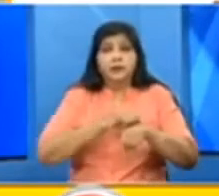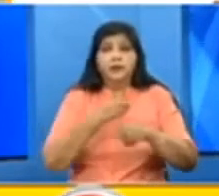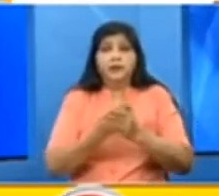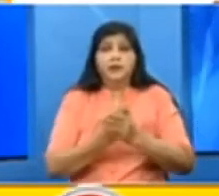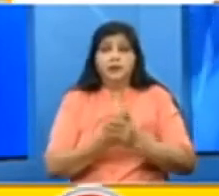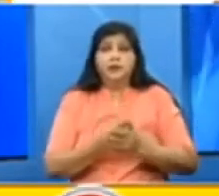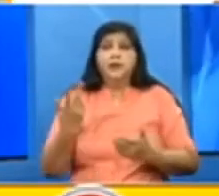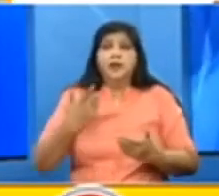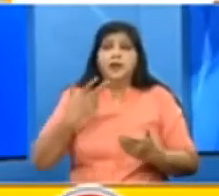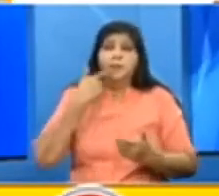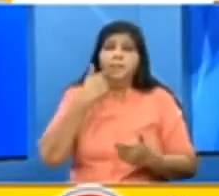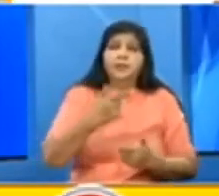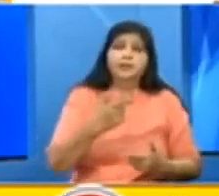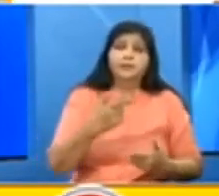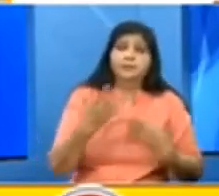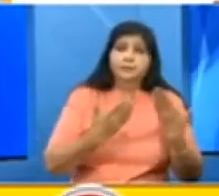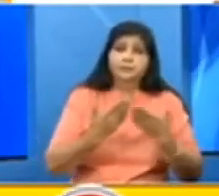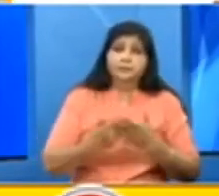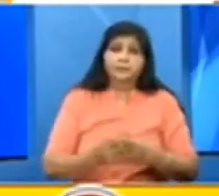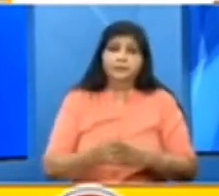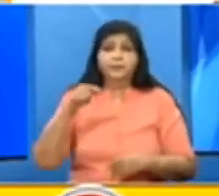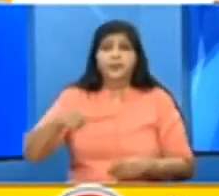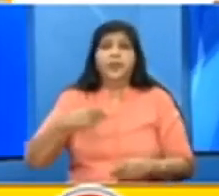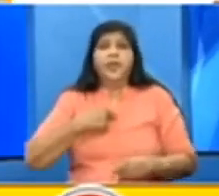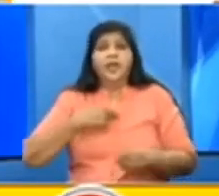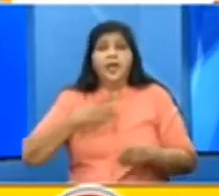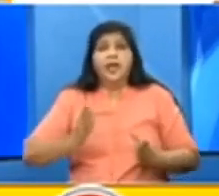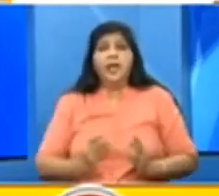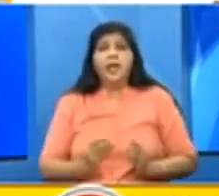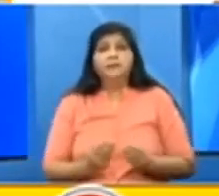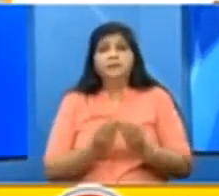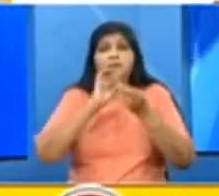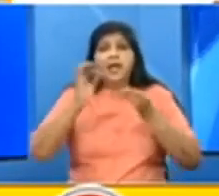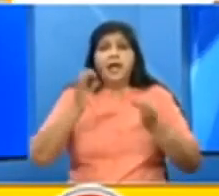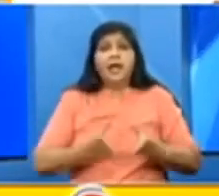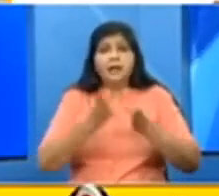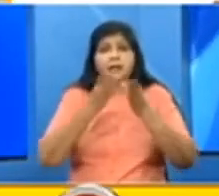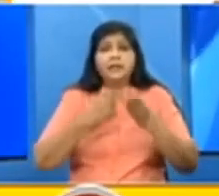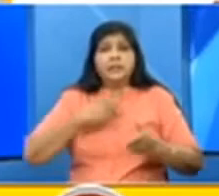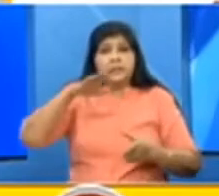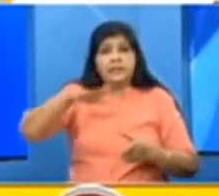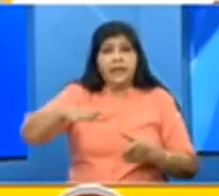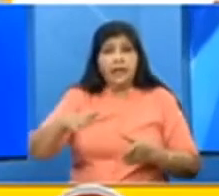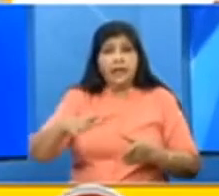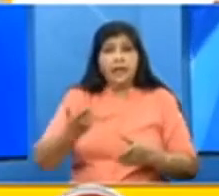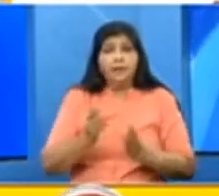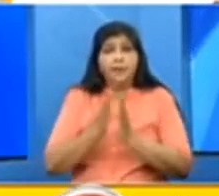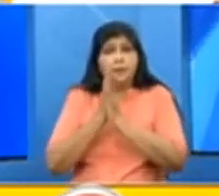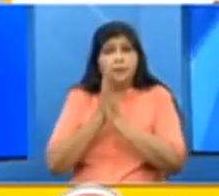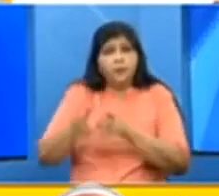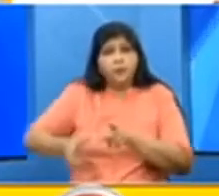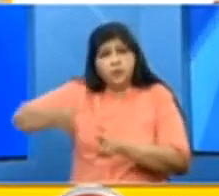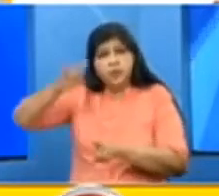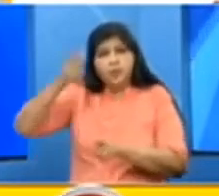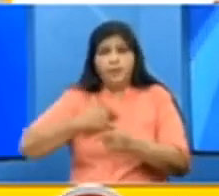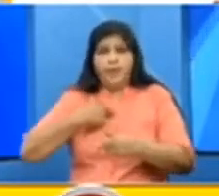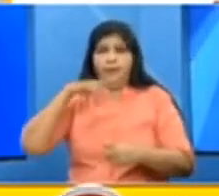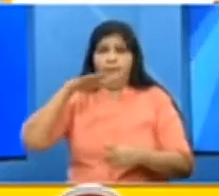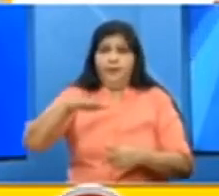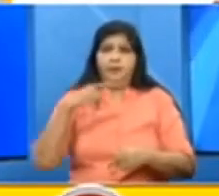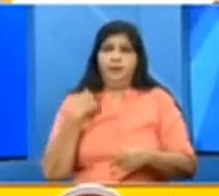सत्यमुपैमि। यानी, हे अग्नि, संकल्प के देवता, मैं एक प्रतिज्ञा कर रहा